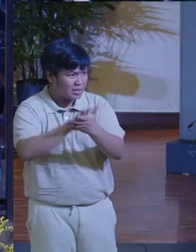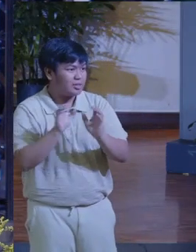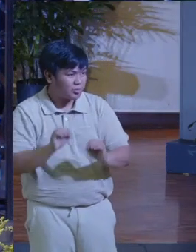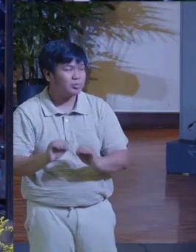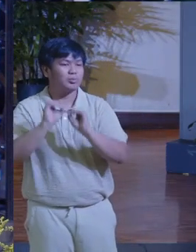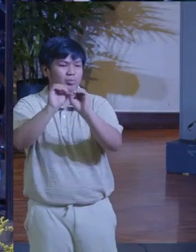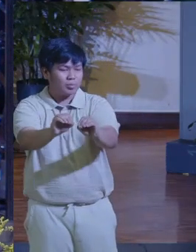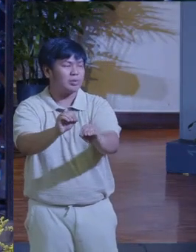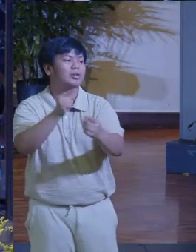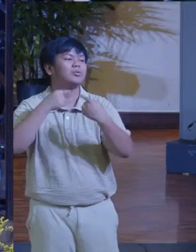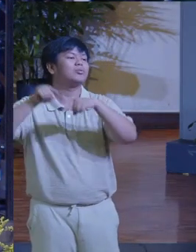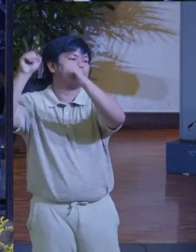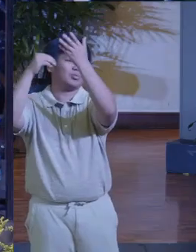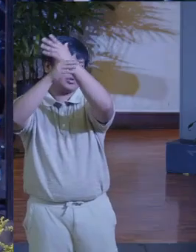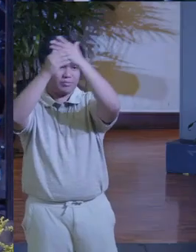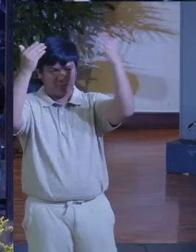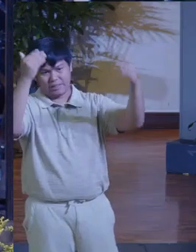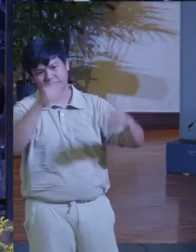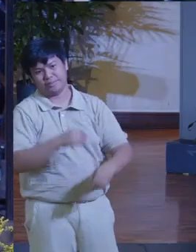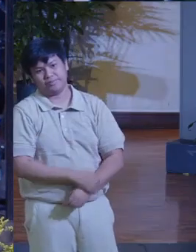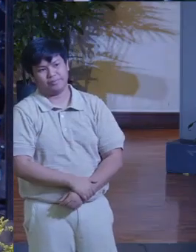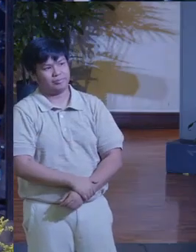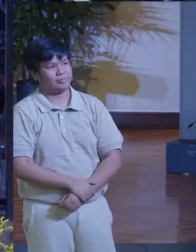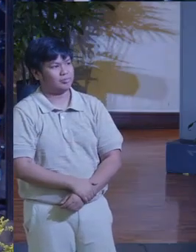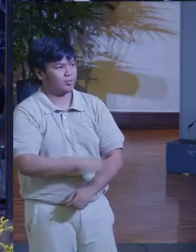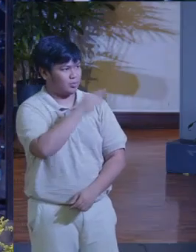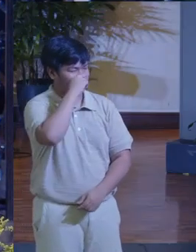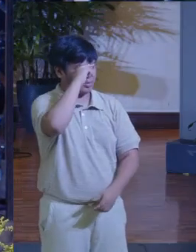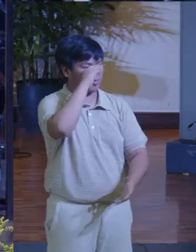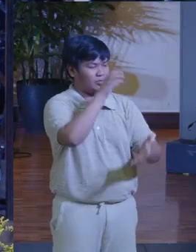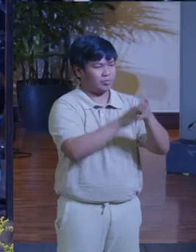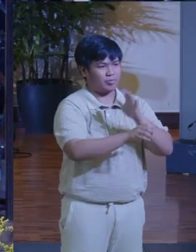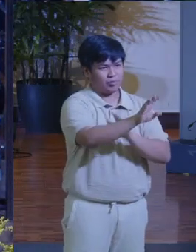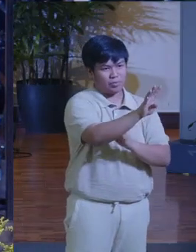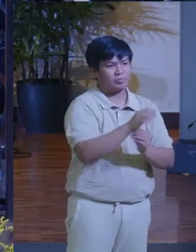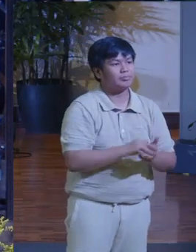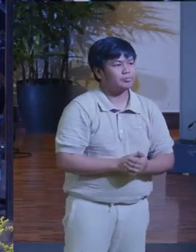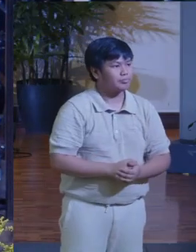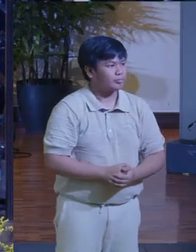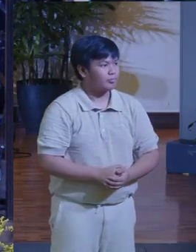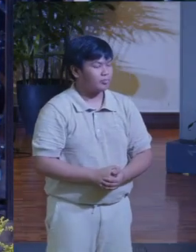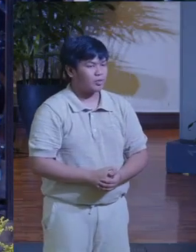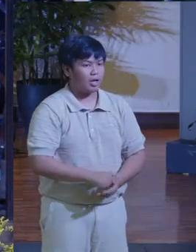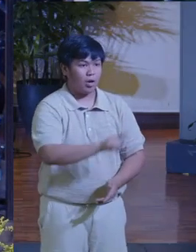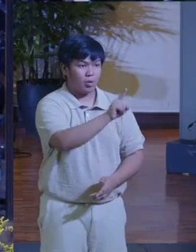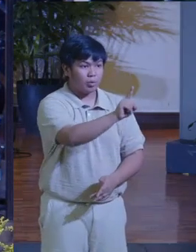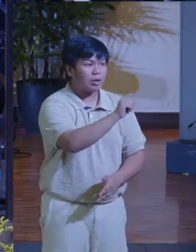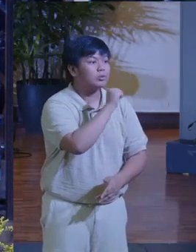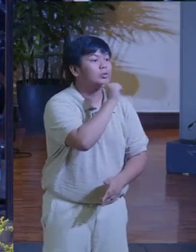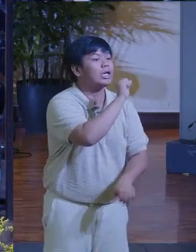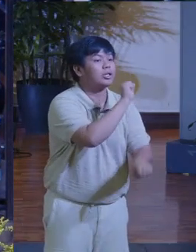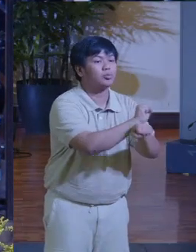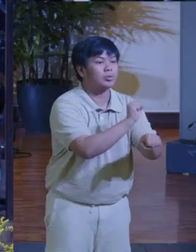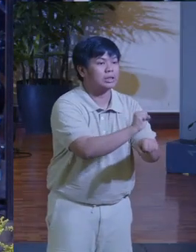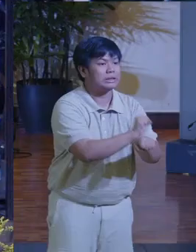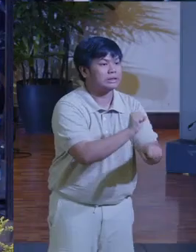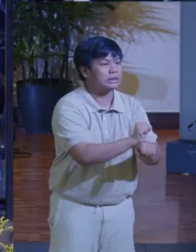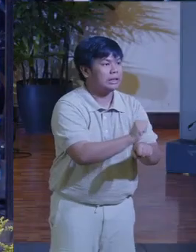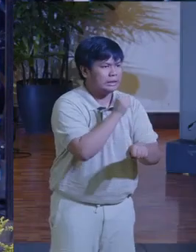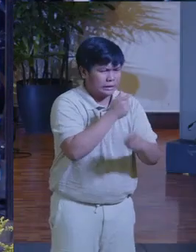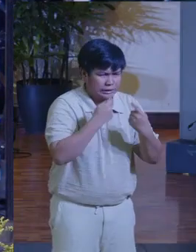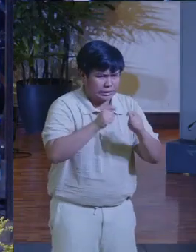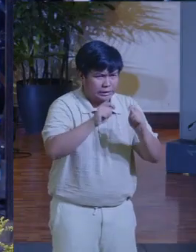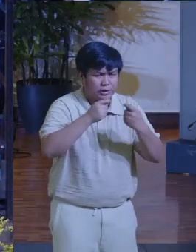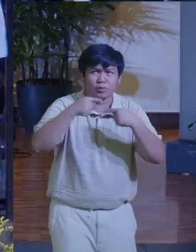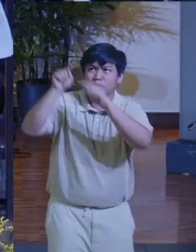ang Romans 4:5. And to the one who does not work but believes in him who justifies the